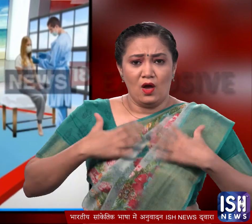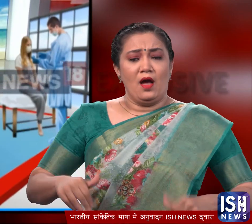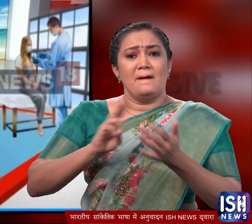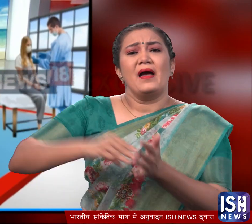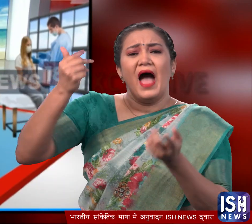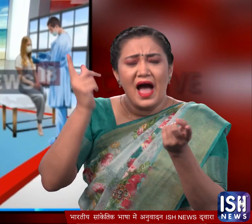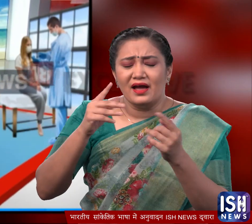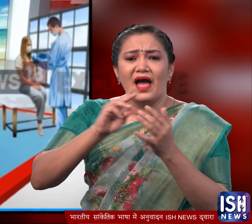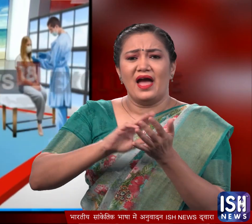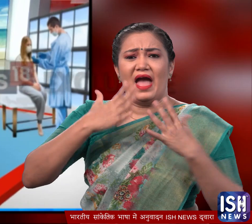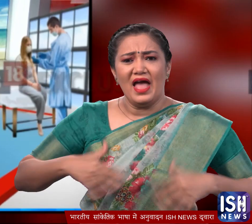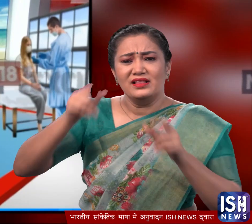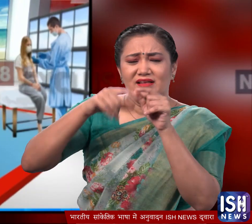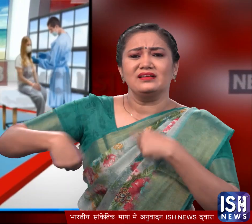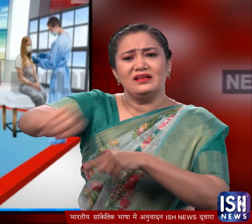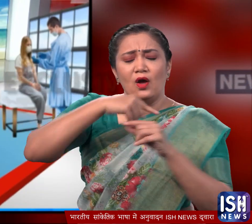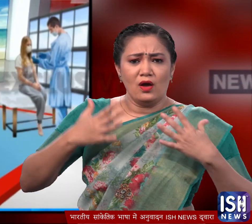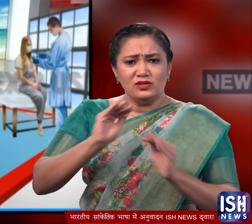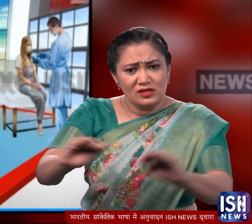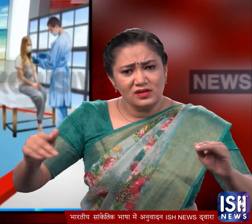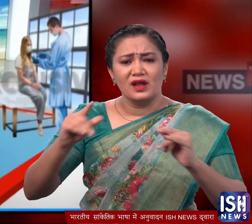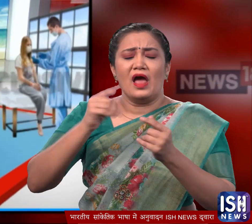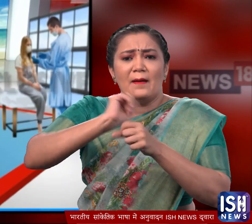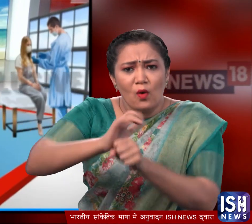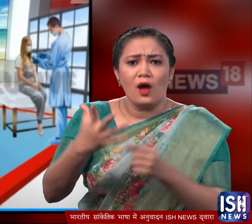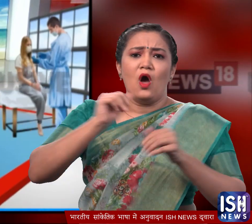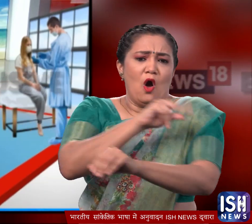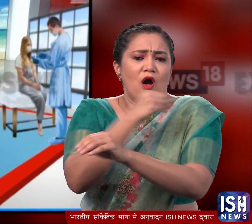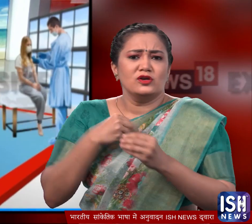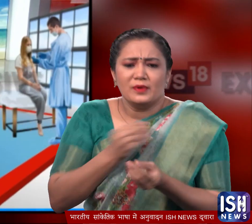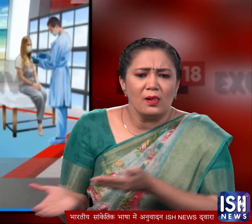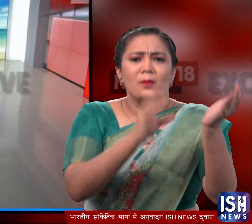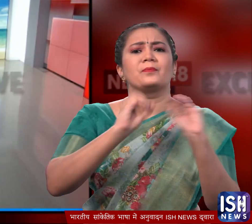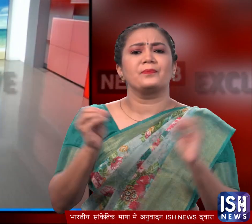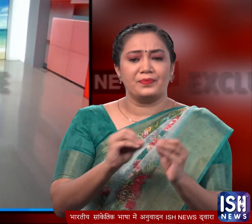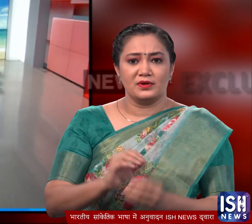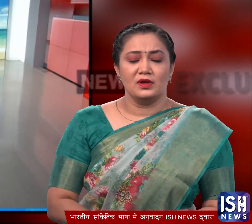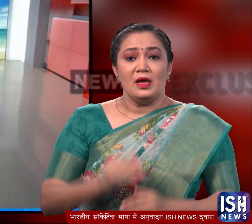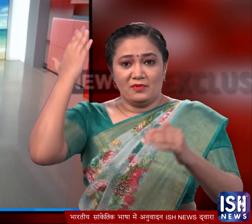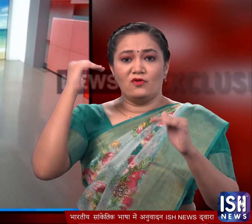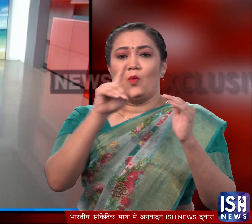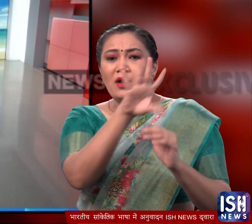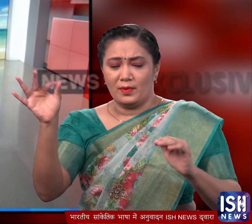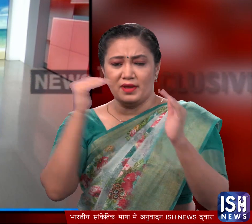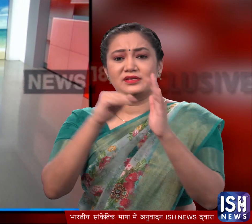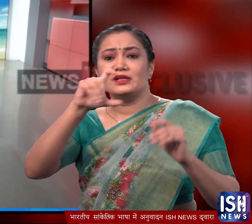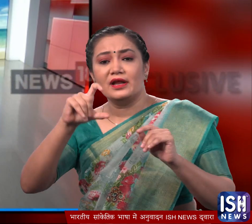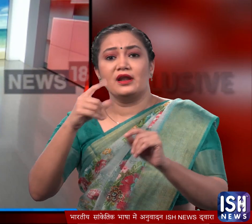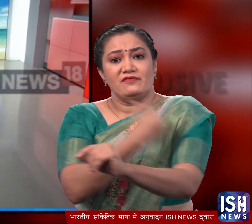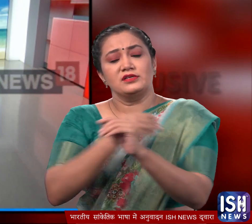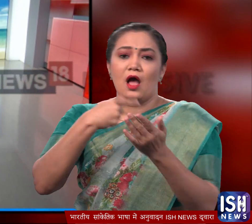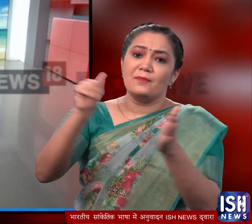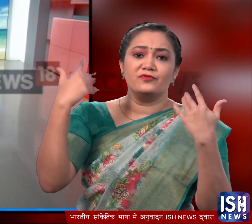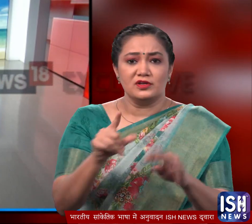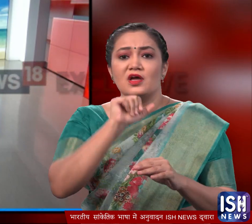स्वस्थ बच्चों को कोरोना होने पर भी अस्पताल में भर्ती होने की नौबत बेहद कम आती। पिछले हफ्ते ही सरकार ने जायडस कैडिला कंपनी की वैक्सीन को मंजूरी दी